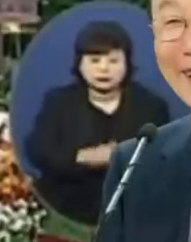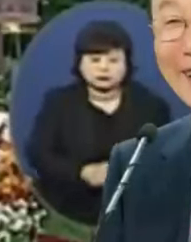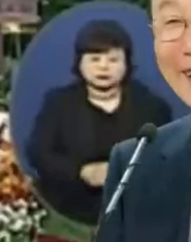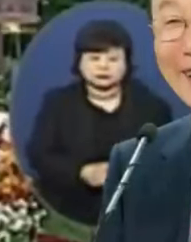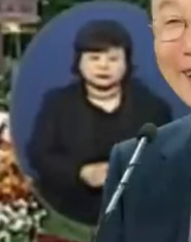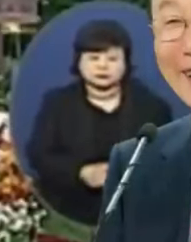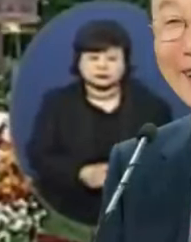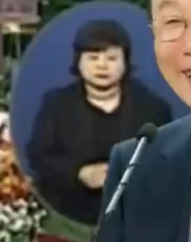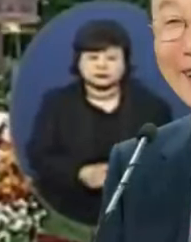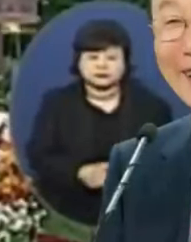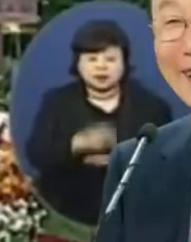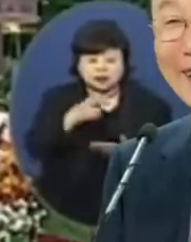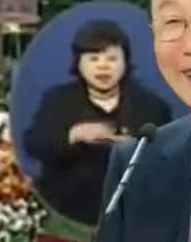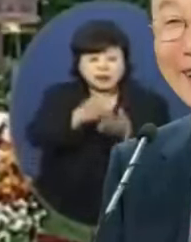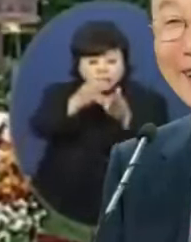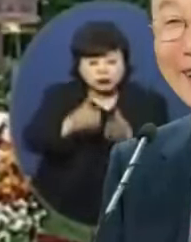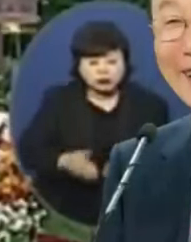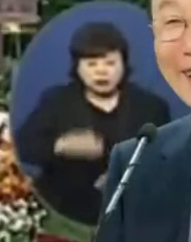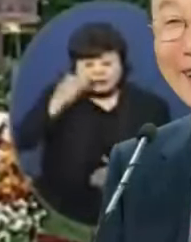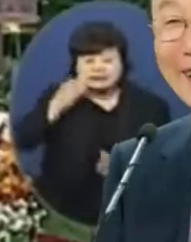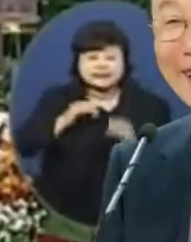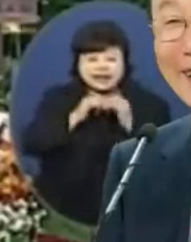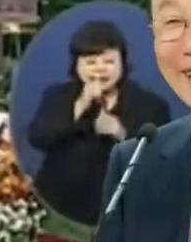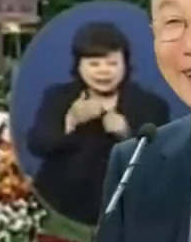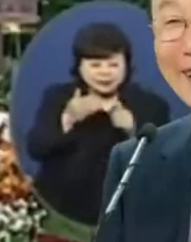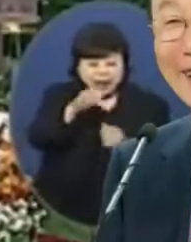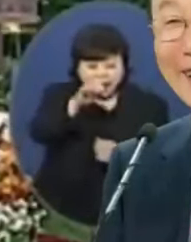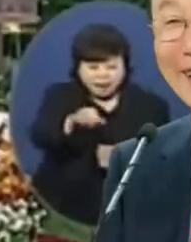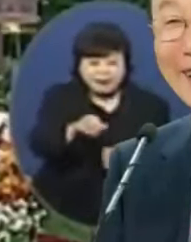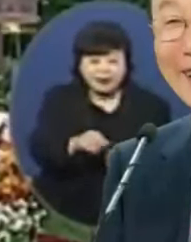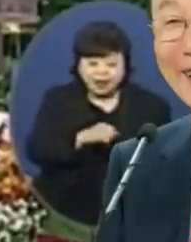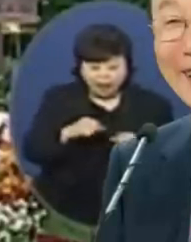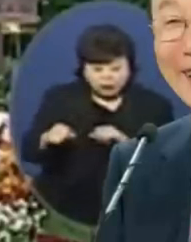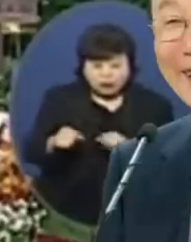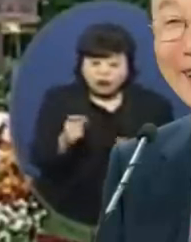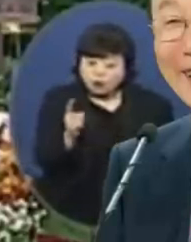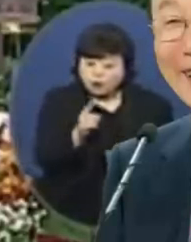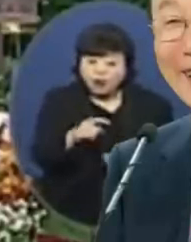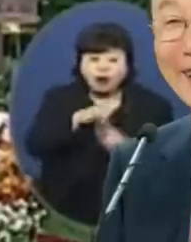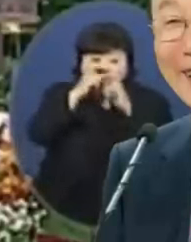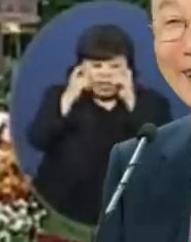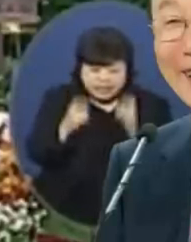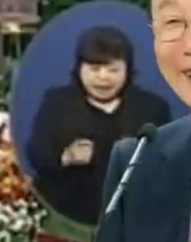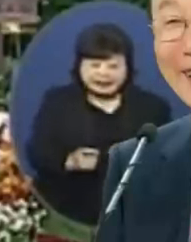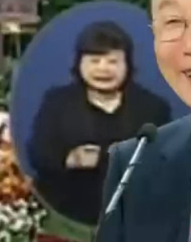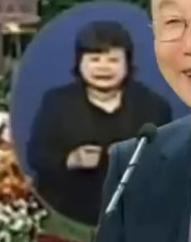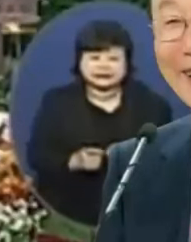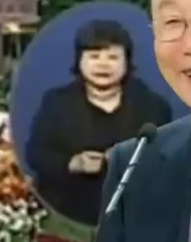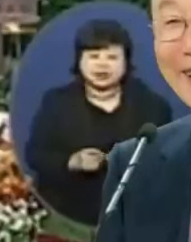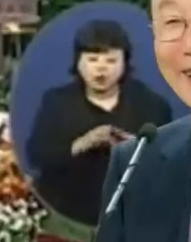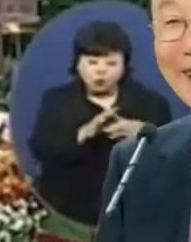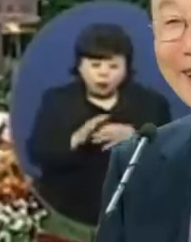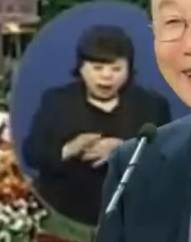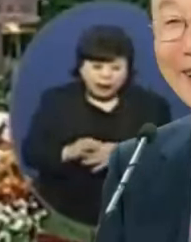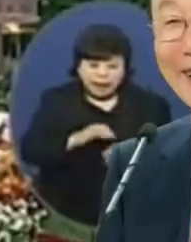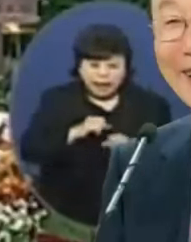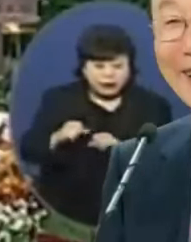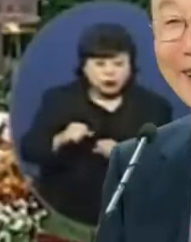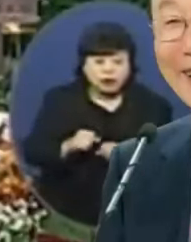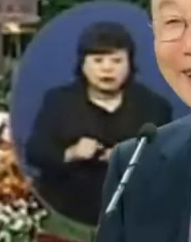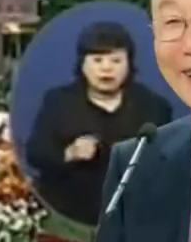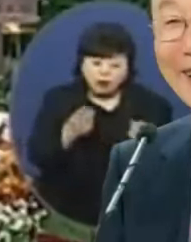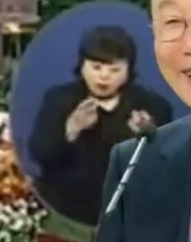이 계명을 통해서 이스라엘은 하나님 앞에 어떻게 행동하며 개인과 개인의 관계에서 어떻게 행동할